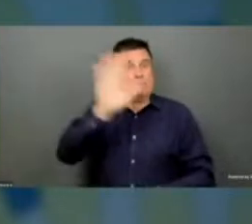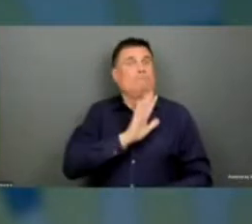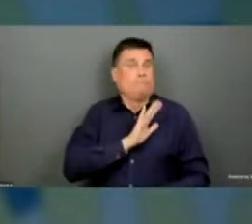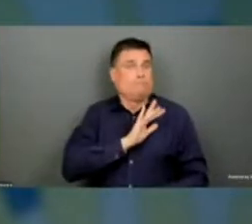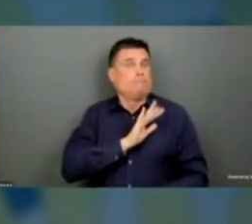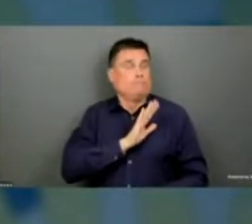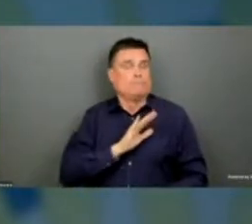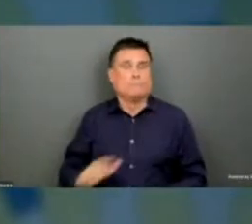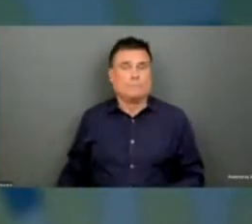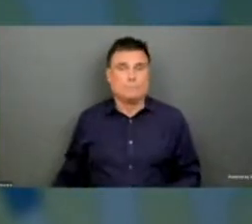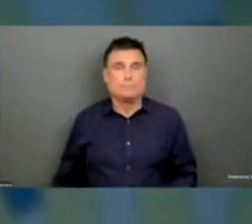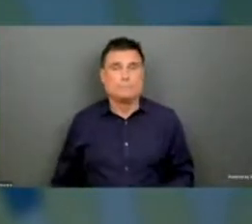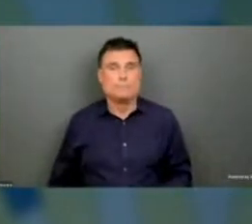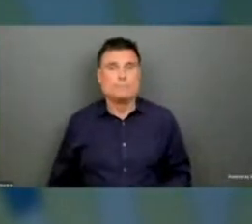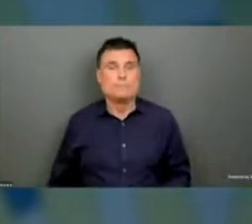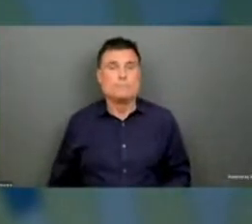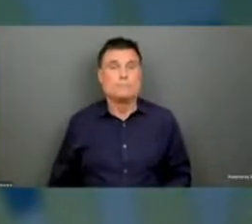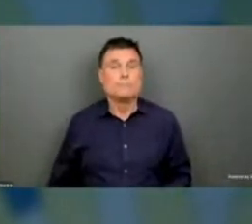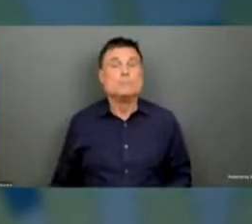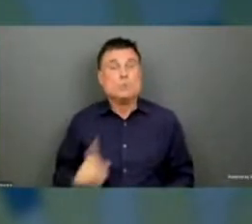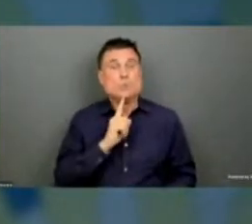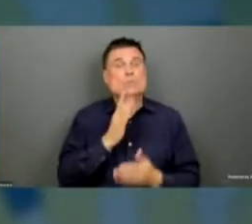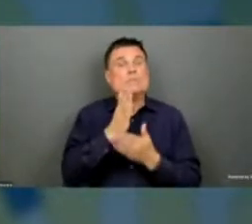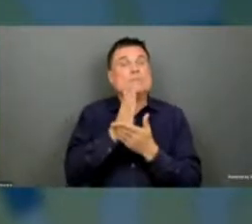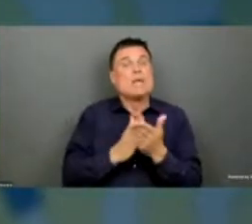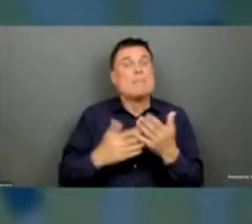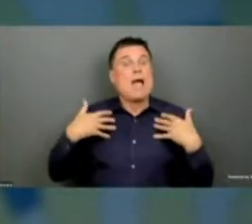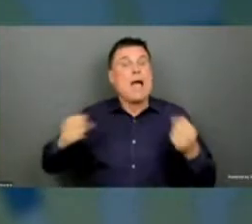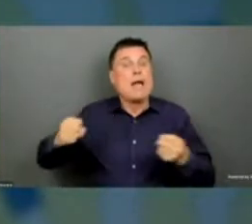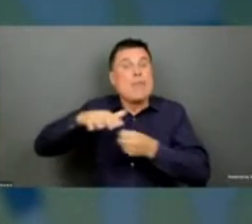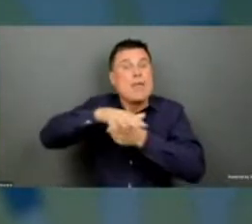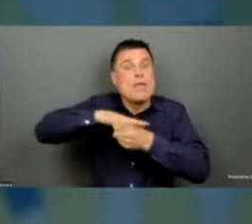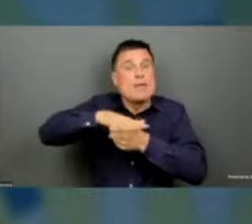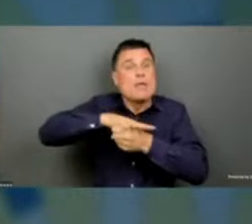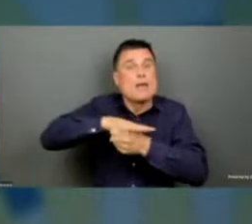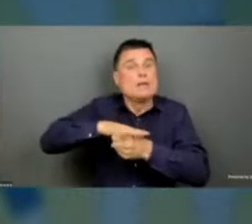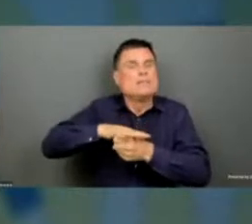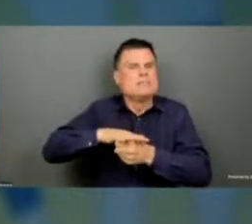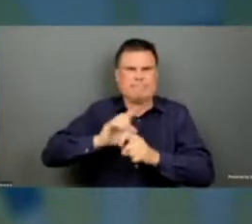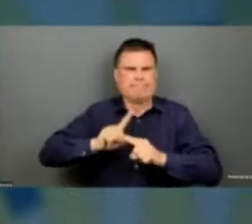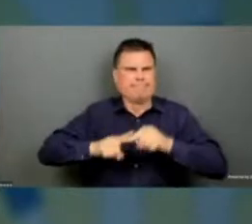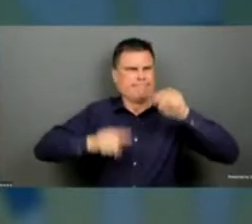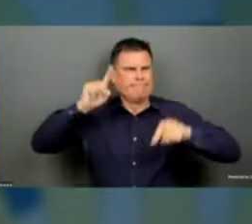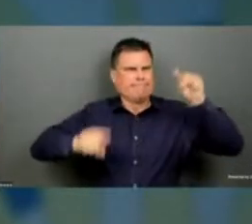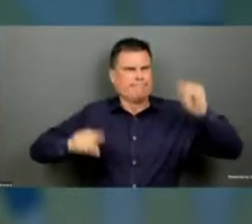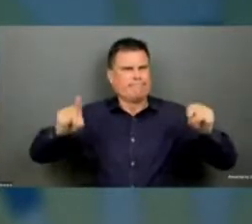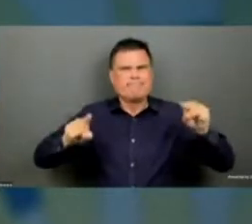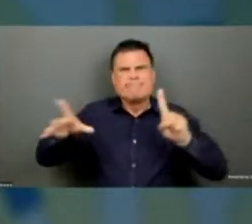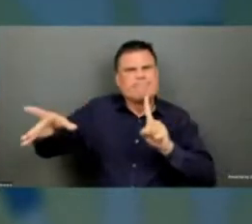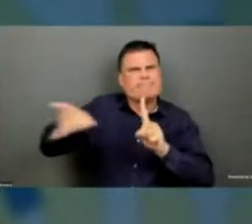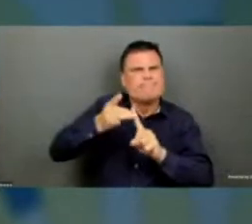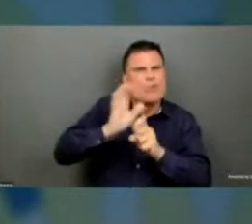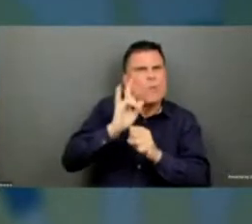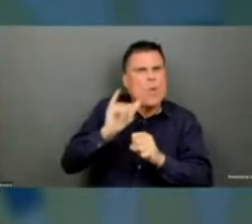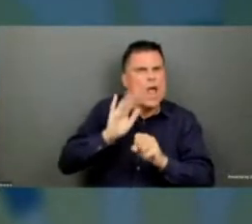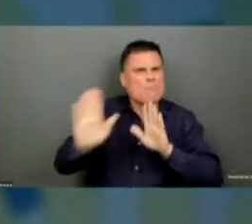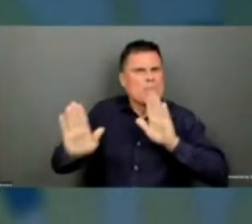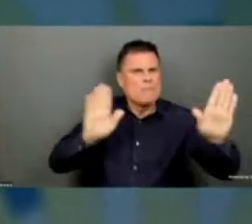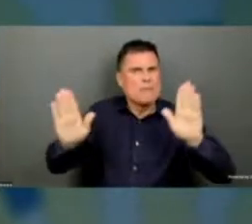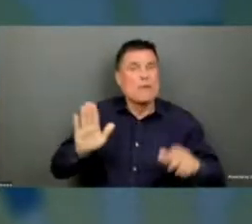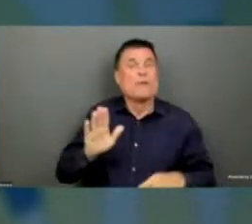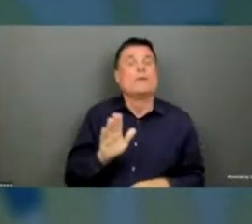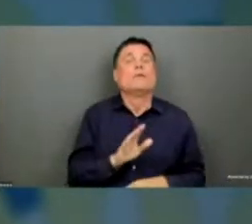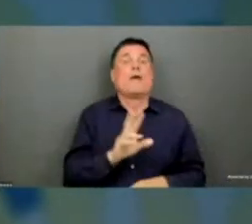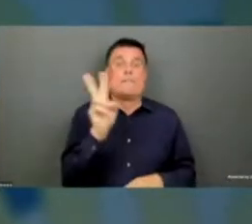谢谢 Lisa， 谢谢你的鼓励啊。这个呢是各个卫生区的这个